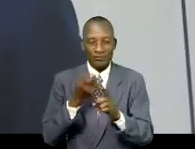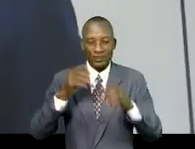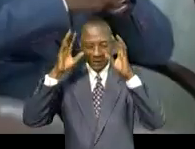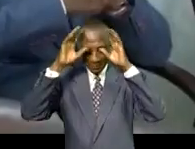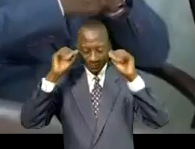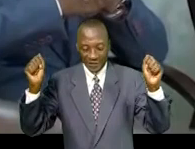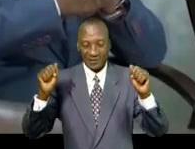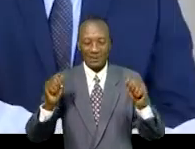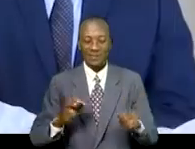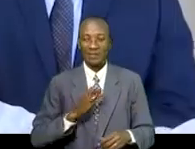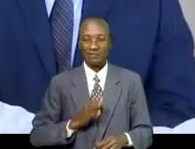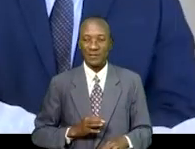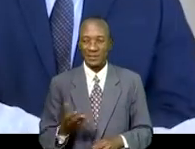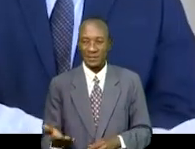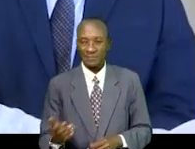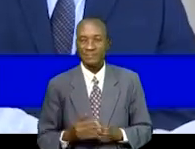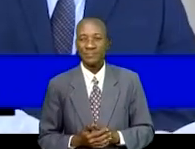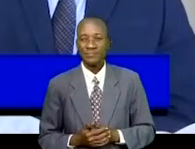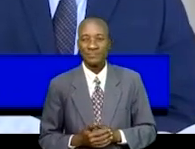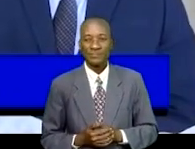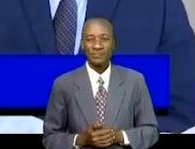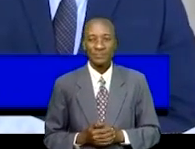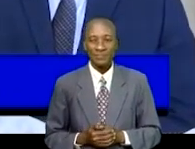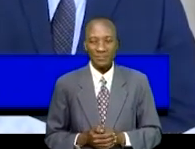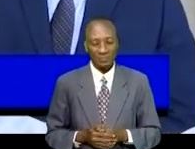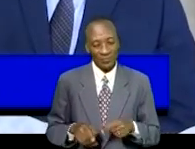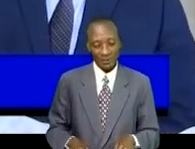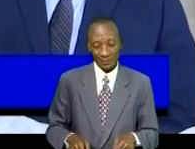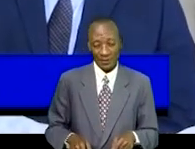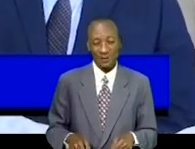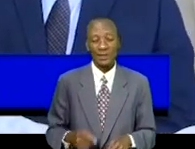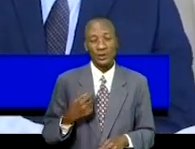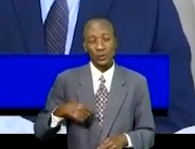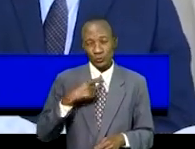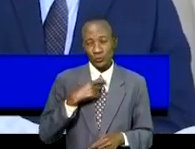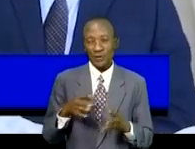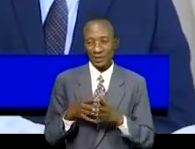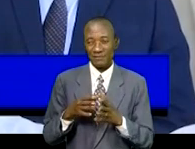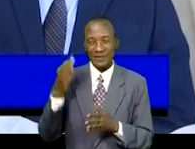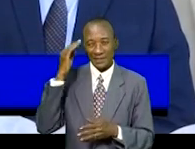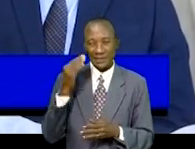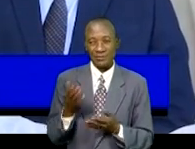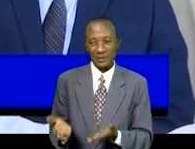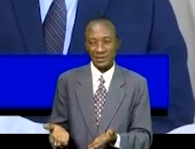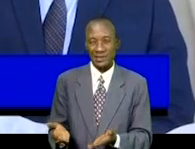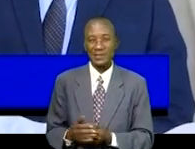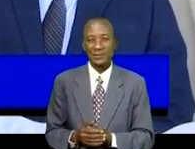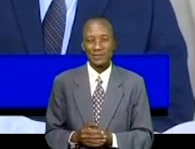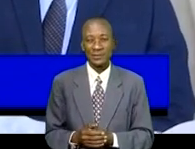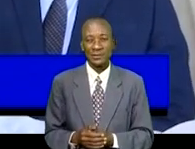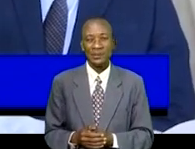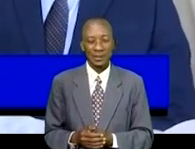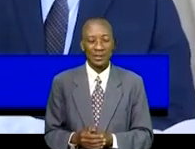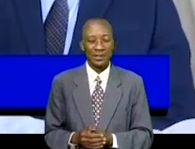Tshisekedi Tshilombo. Nous avons décidé, par le biais du Conseil des ministres, de titriser tous les biens, pas que de la Gécamine,